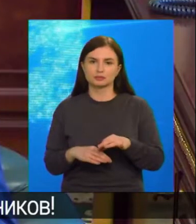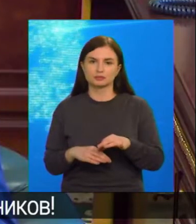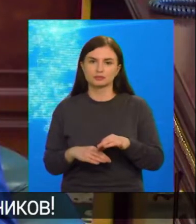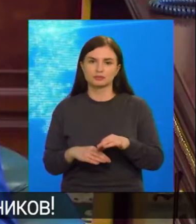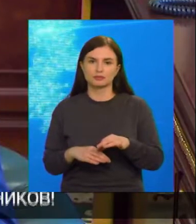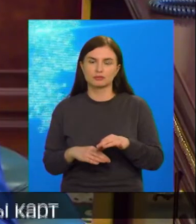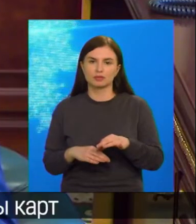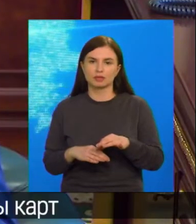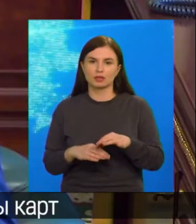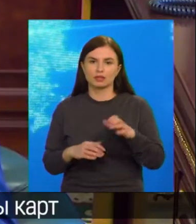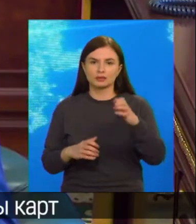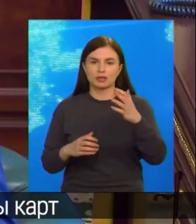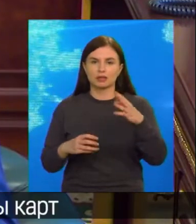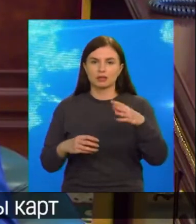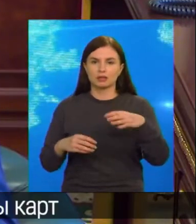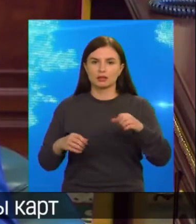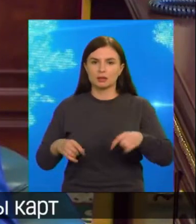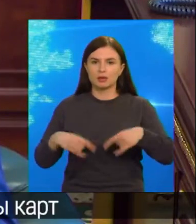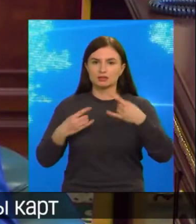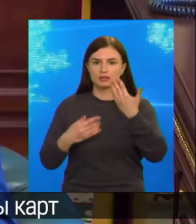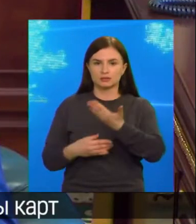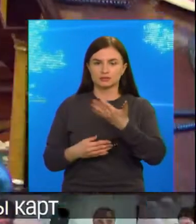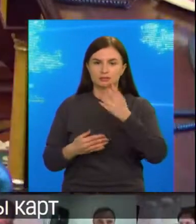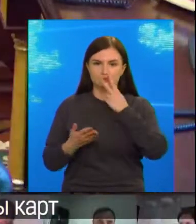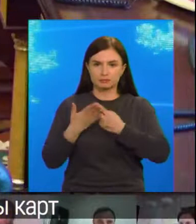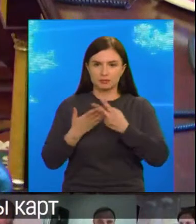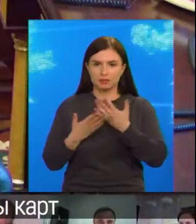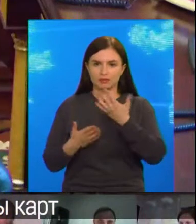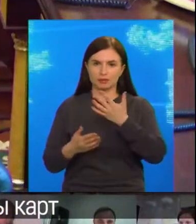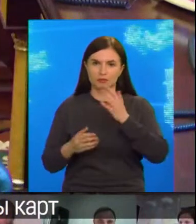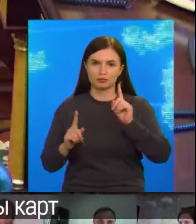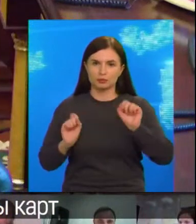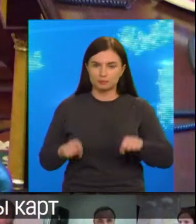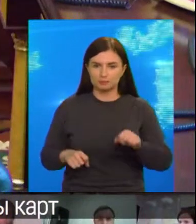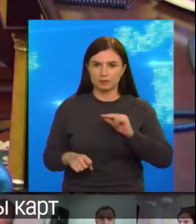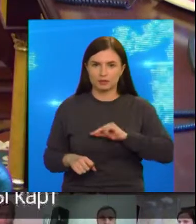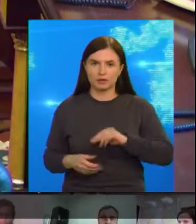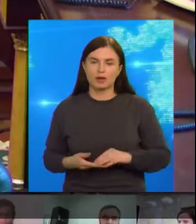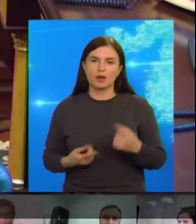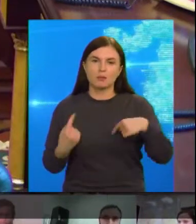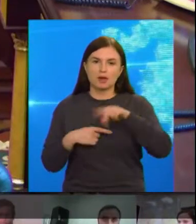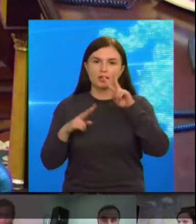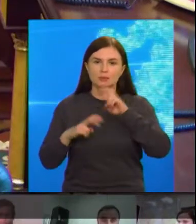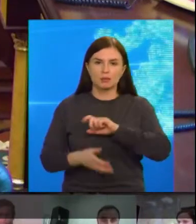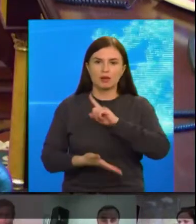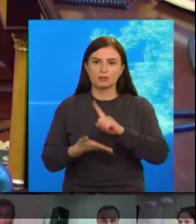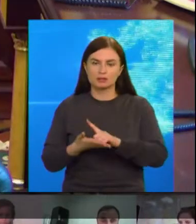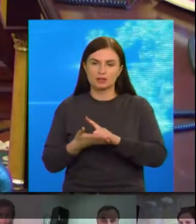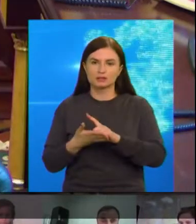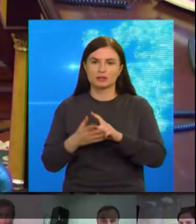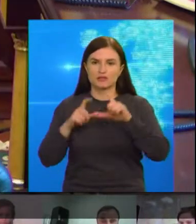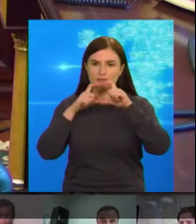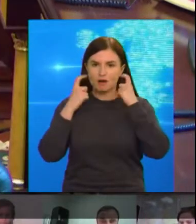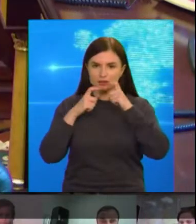с демонстрацией, скажем так, навыков студентов. Мы рассматриваем обязательное введение масочного